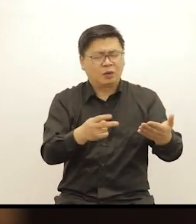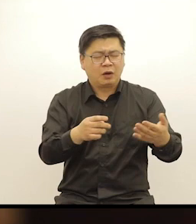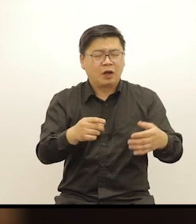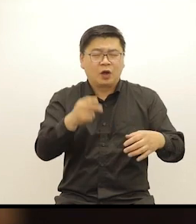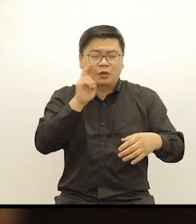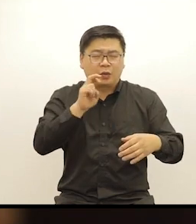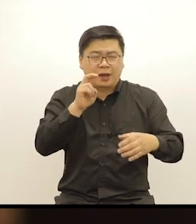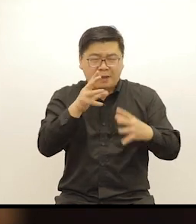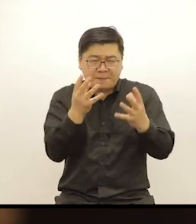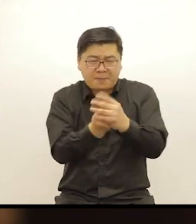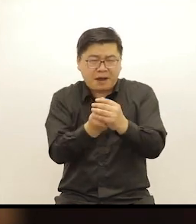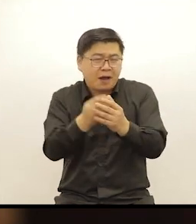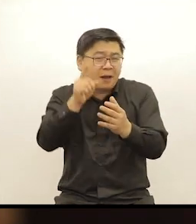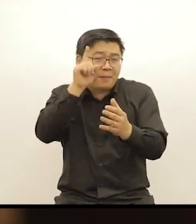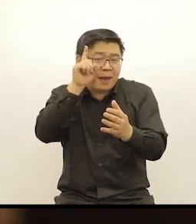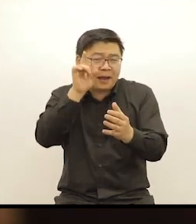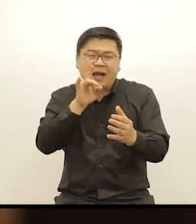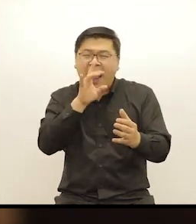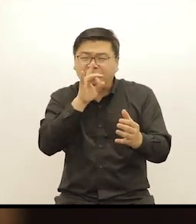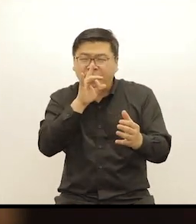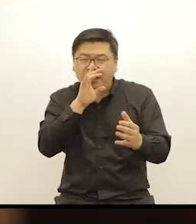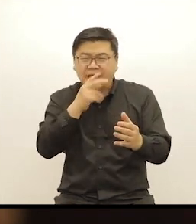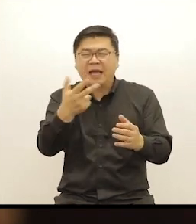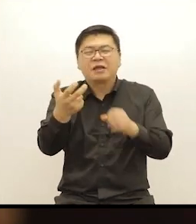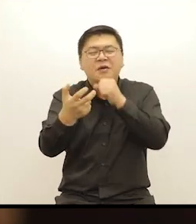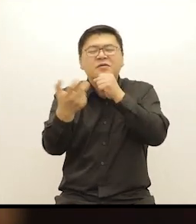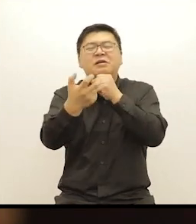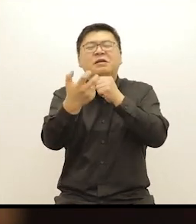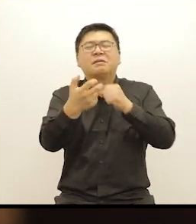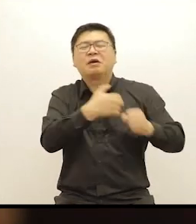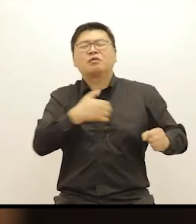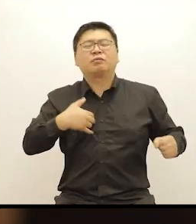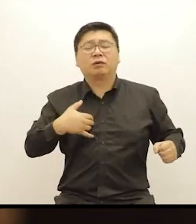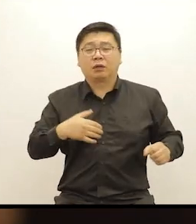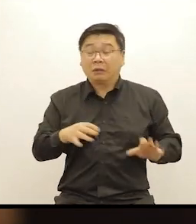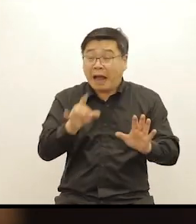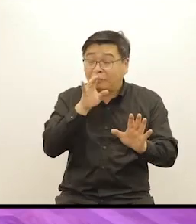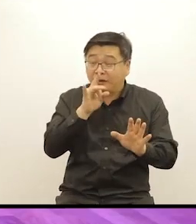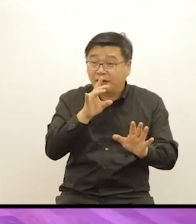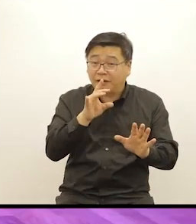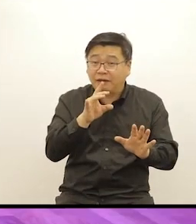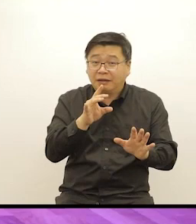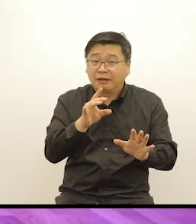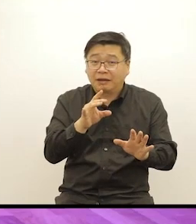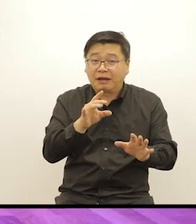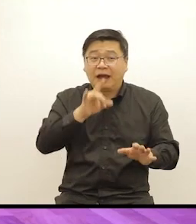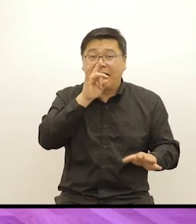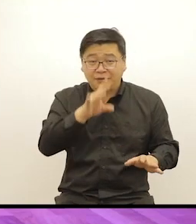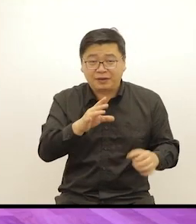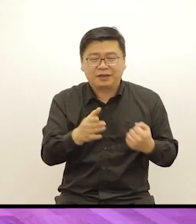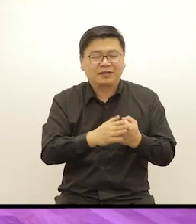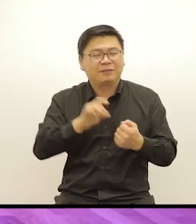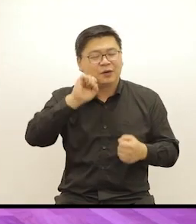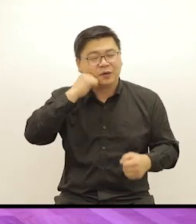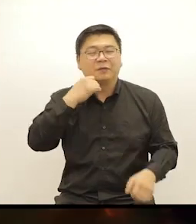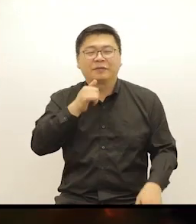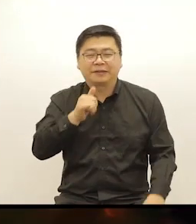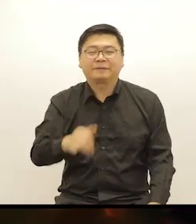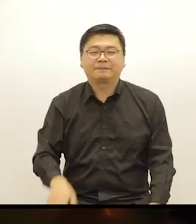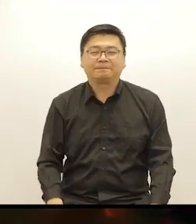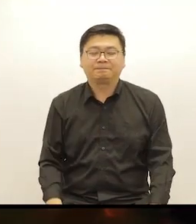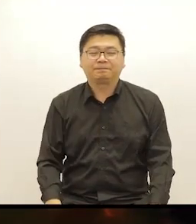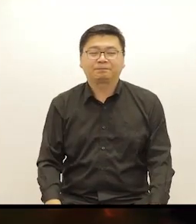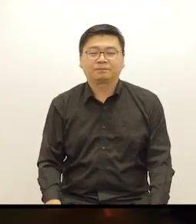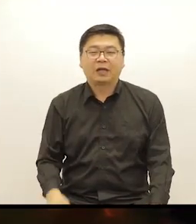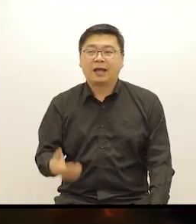뭐 안 보이는 사람들끼리 그냥 70점만 합시다 이렇게 할 수는 없잖아요. 그렇죠. 네, 그게 참 어려운 점이죠.